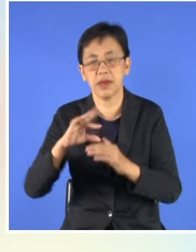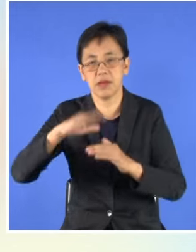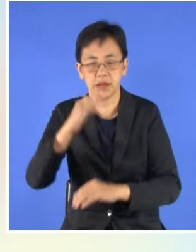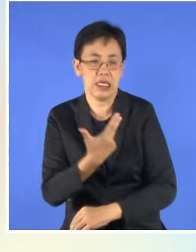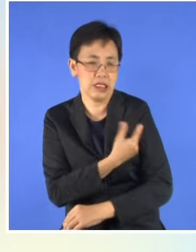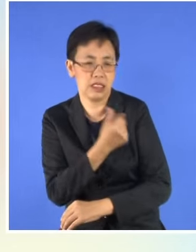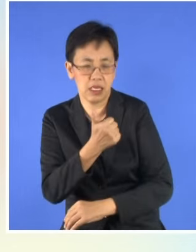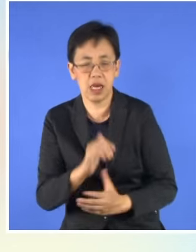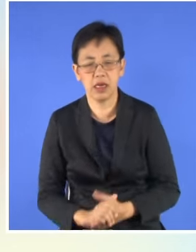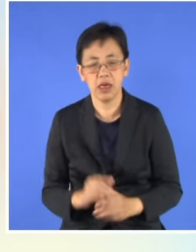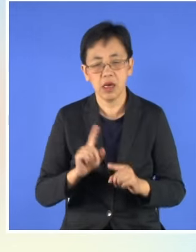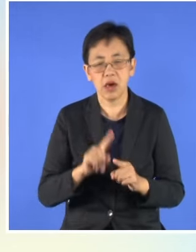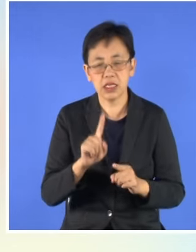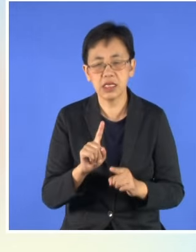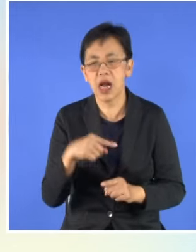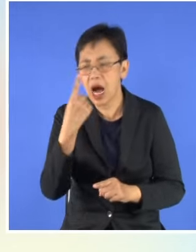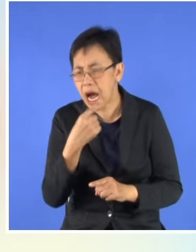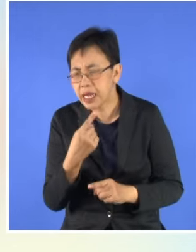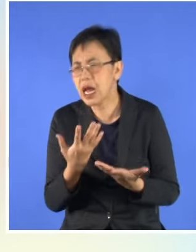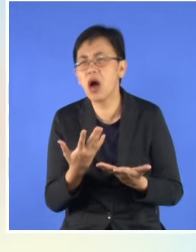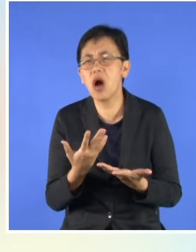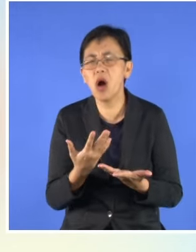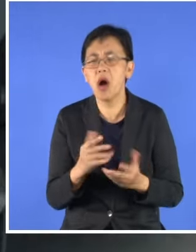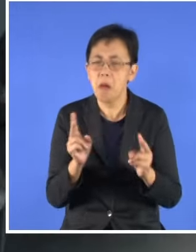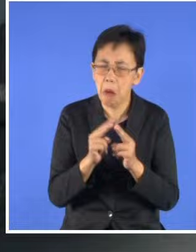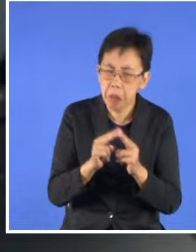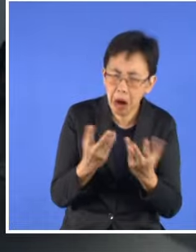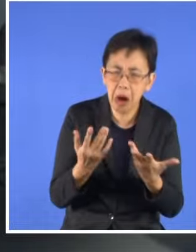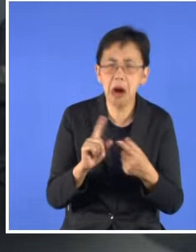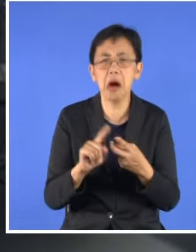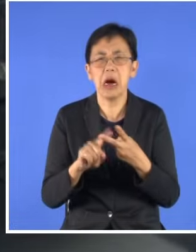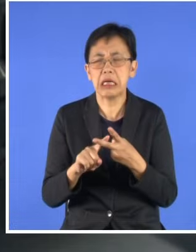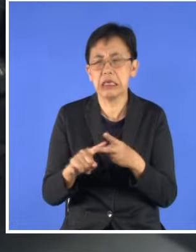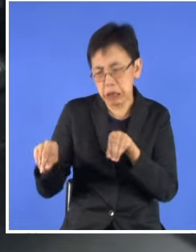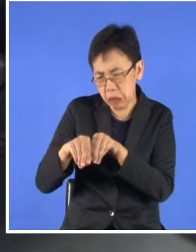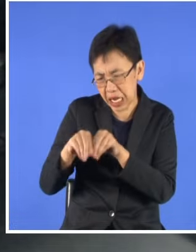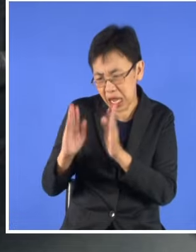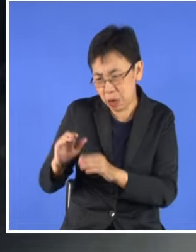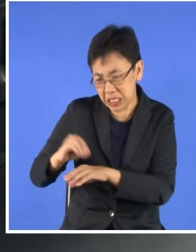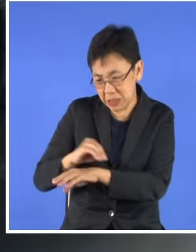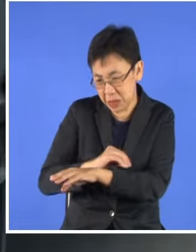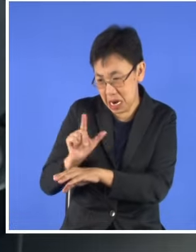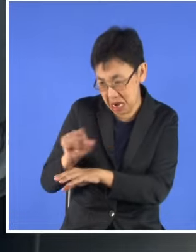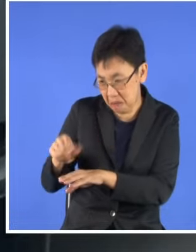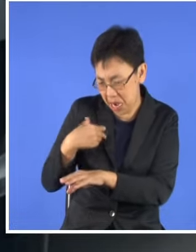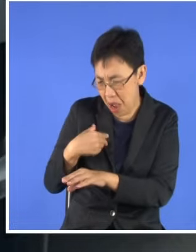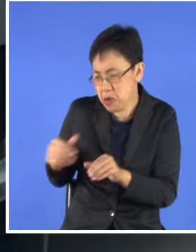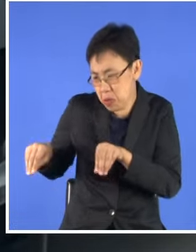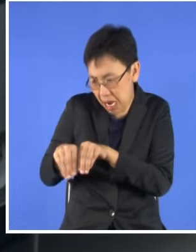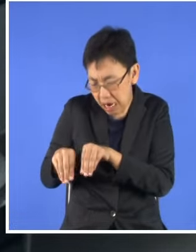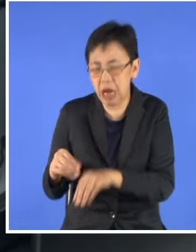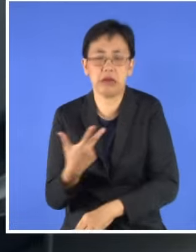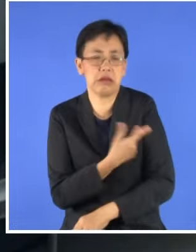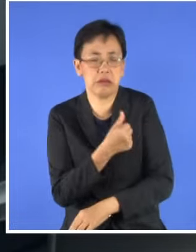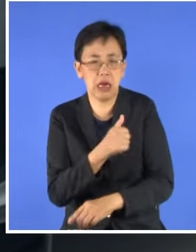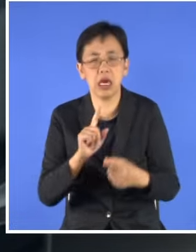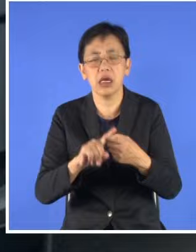ก็คือ 1,ผู้ทมการสัมผัสโรคแล้วเช่นมีเพธสำพันธิรอใกล้ชิครุกท กัผู้ตดเชื้อหรอ 2 การฉีดวักซินแบบ